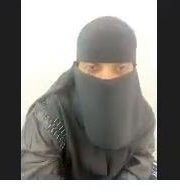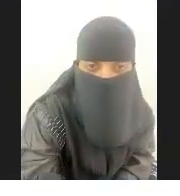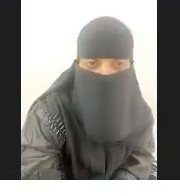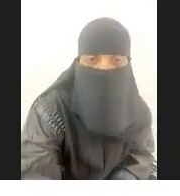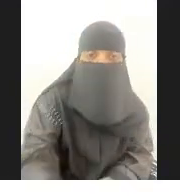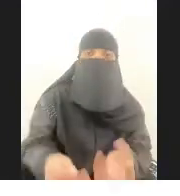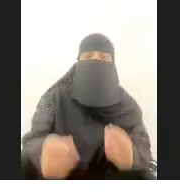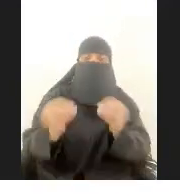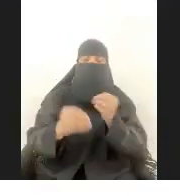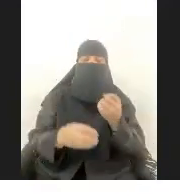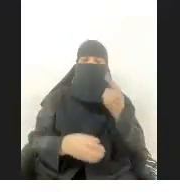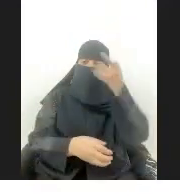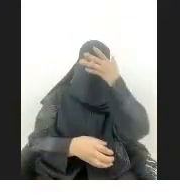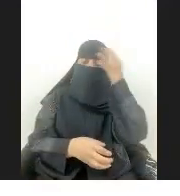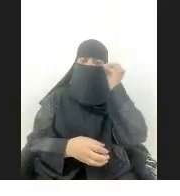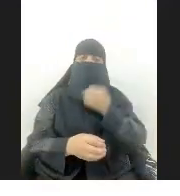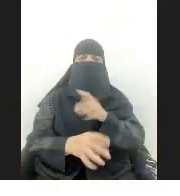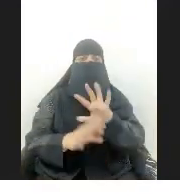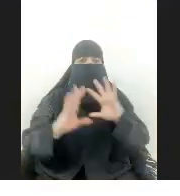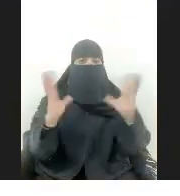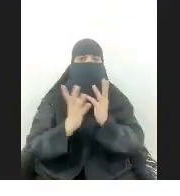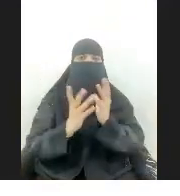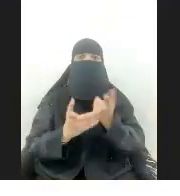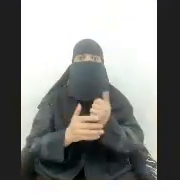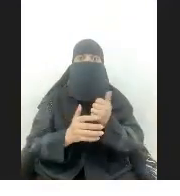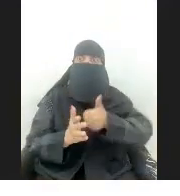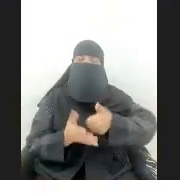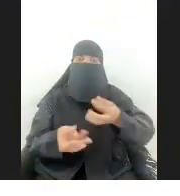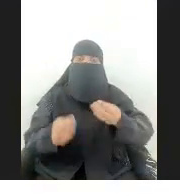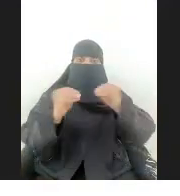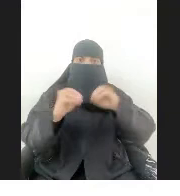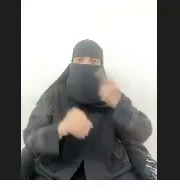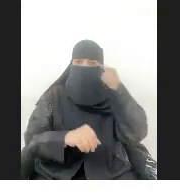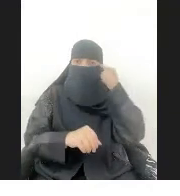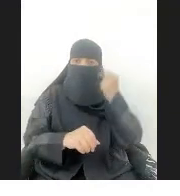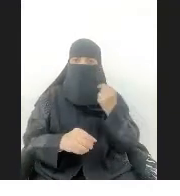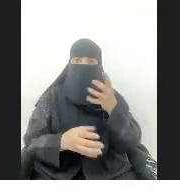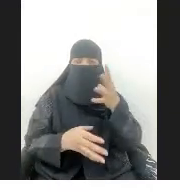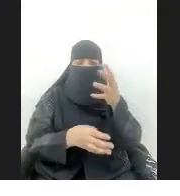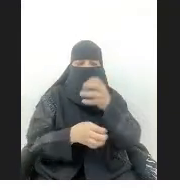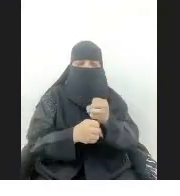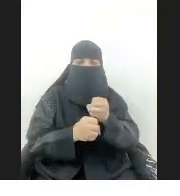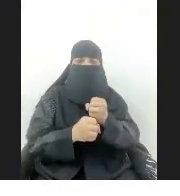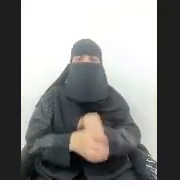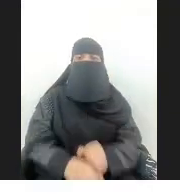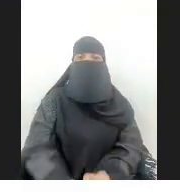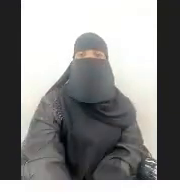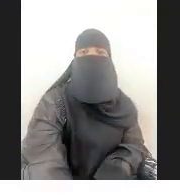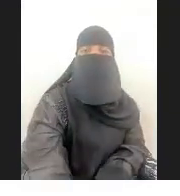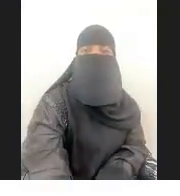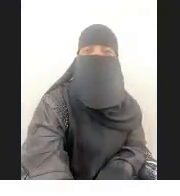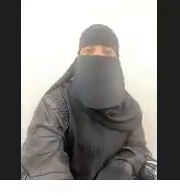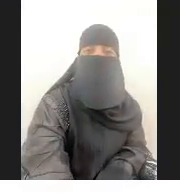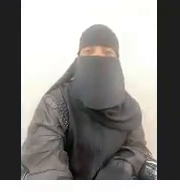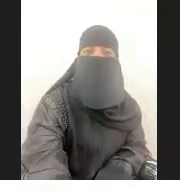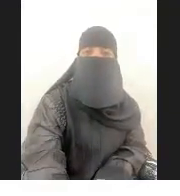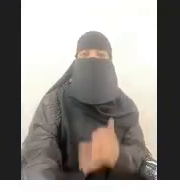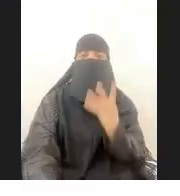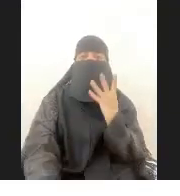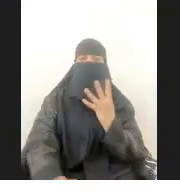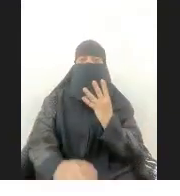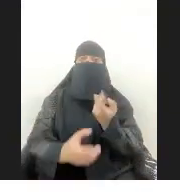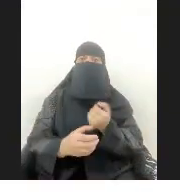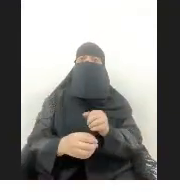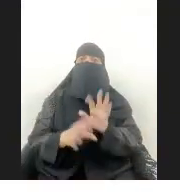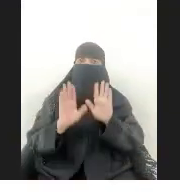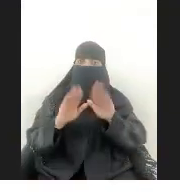راح يعني يعزز الناحية الإدراكية عند المتعلم بطريقة تنظيم المحتوى، يوفر الوصول إلى المعلومة الصحيحة في الوقت مثل ما